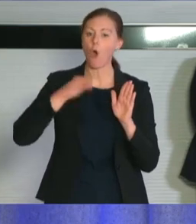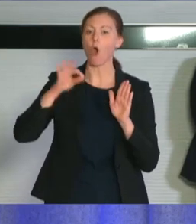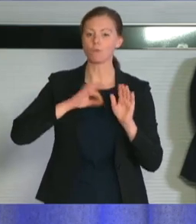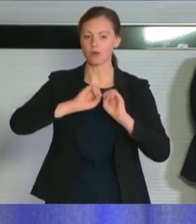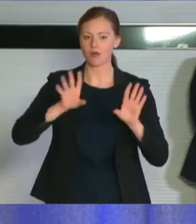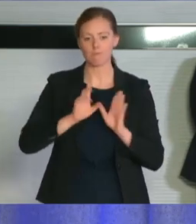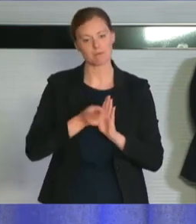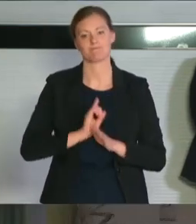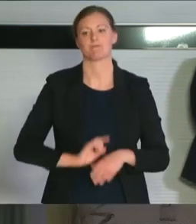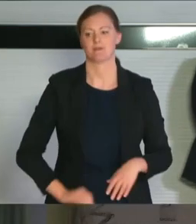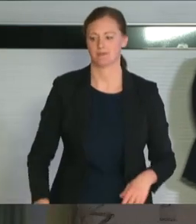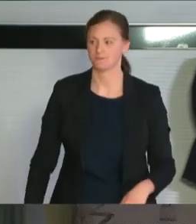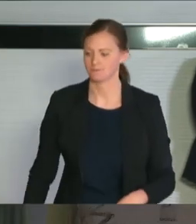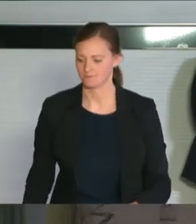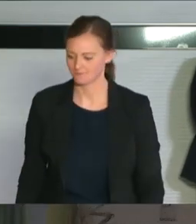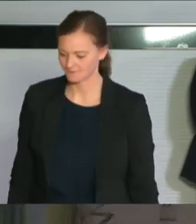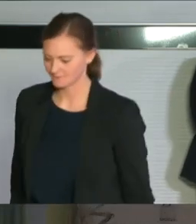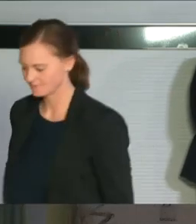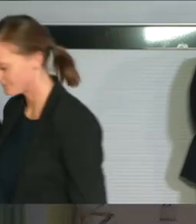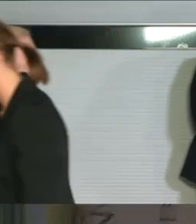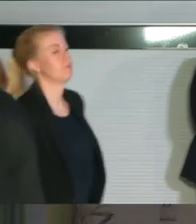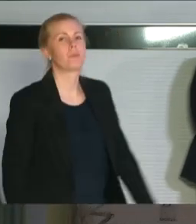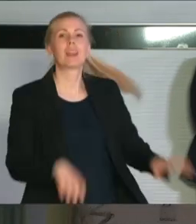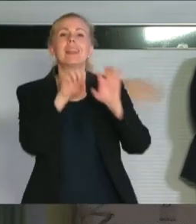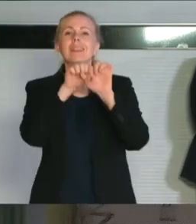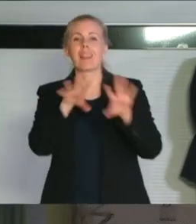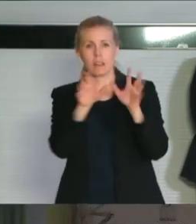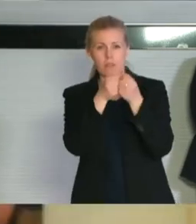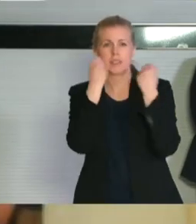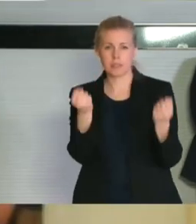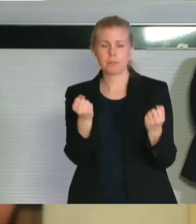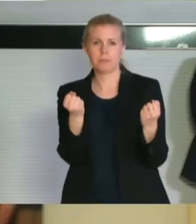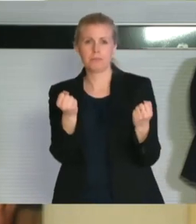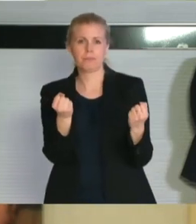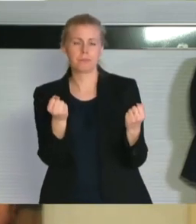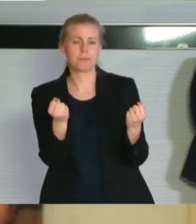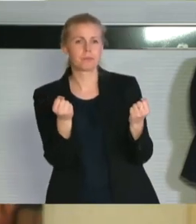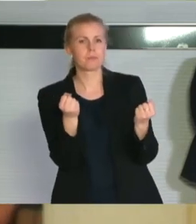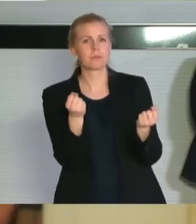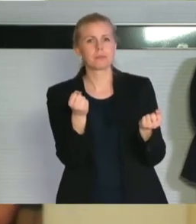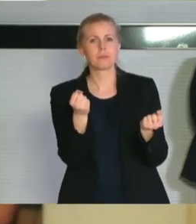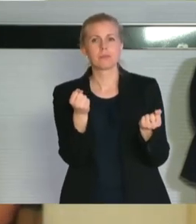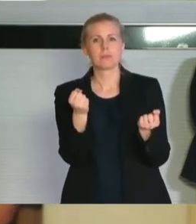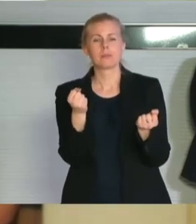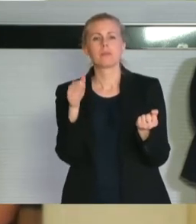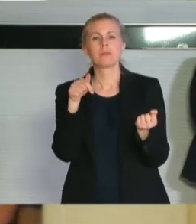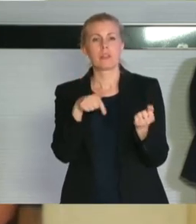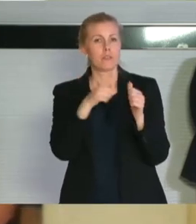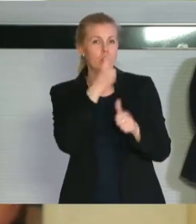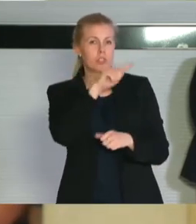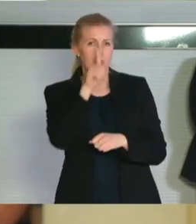plass så fort som mulig. Da det Nettavisen. Hei, Farid heter jeg. Første spørsmålet